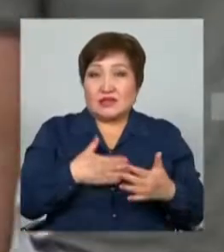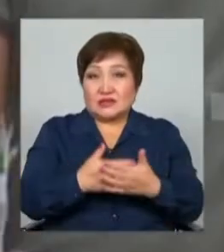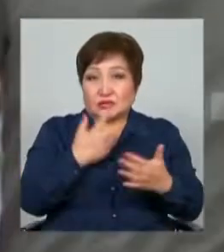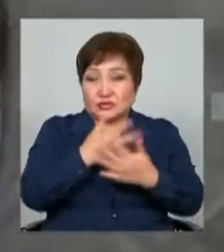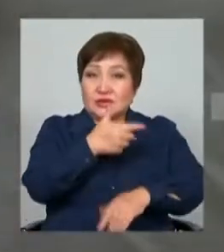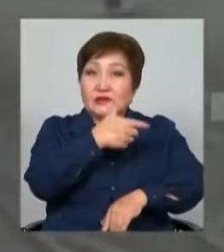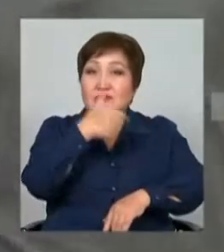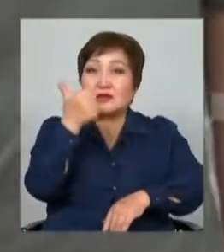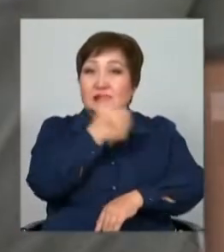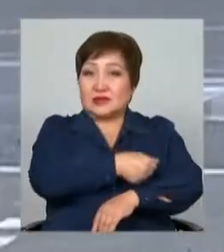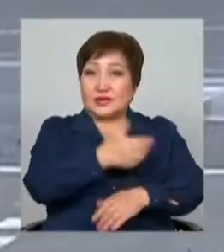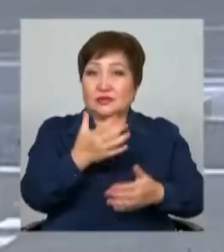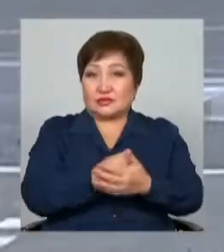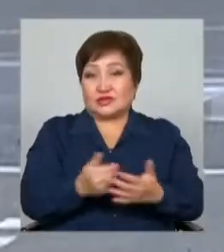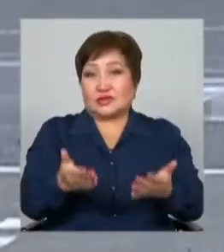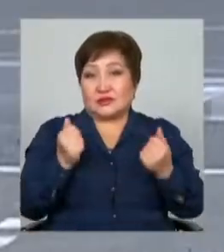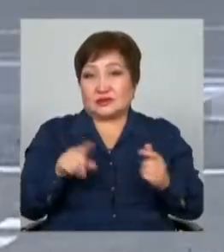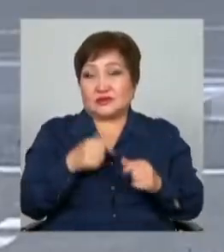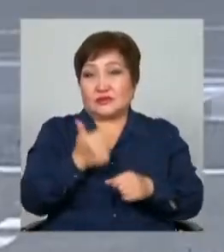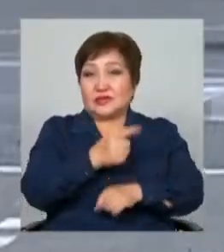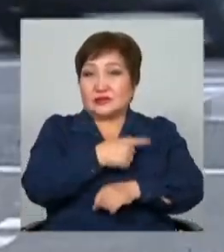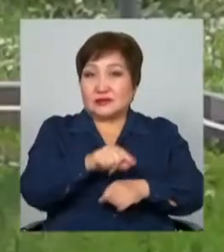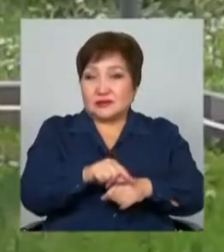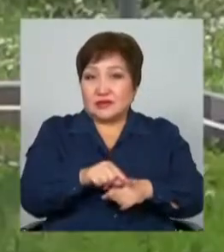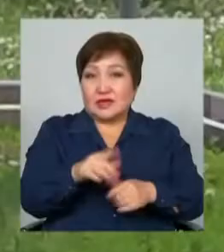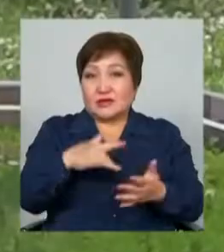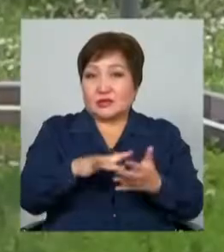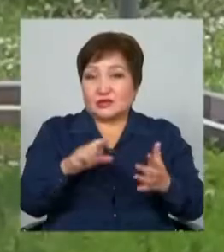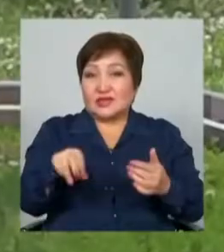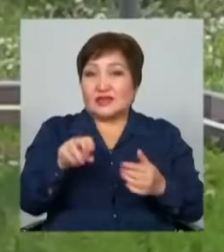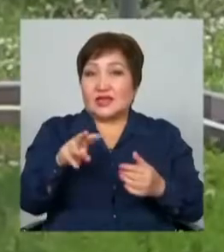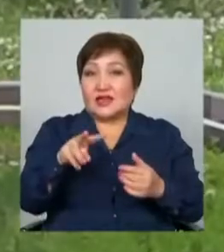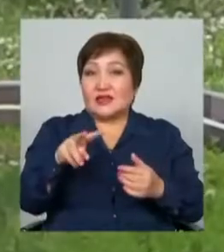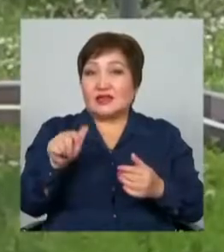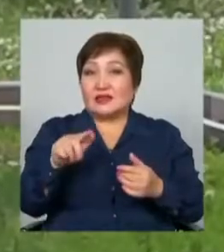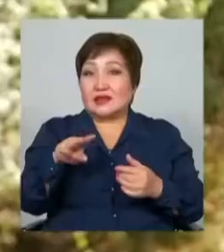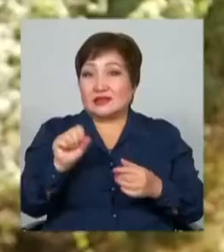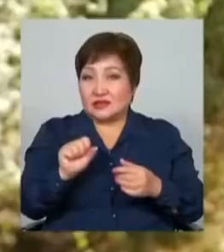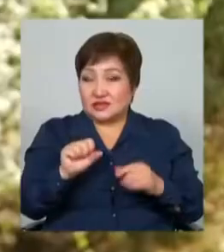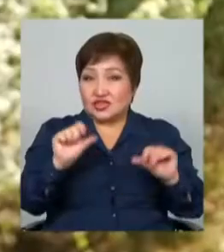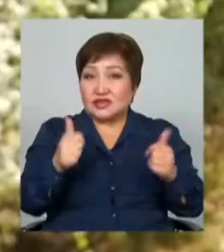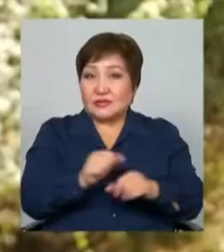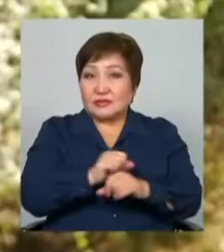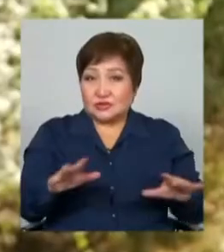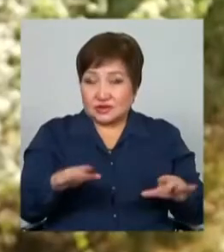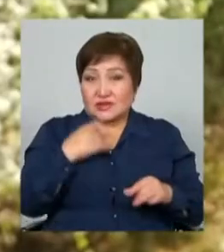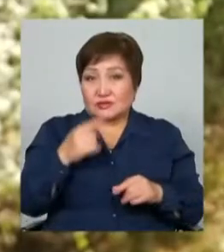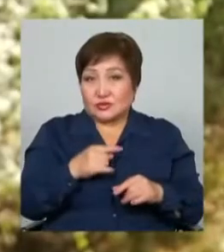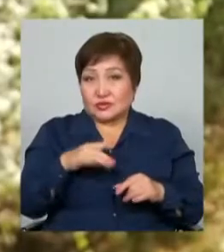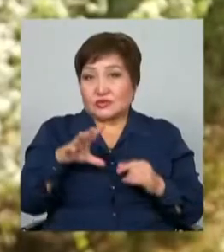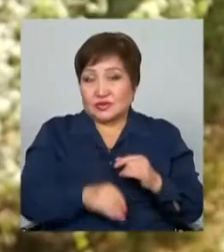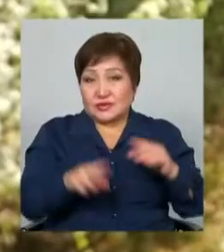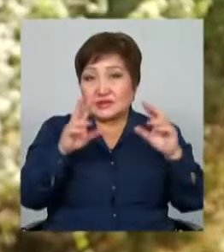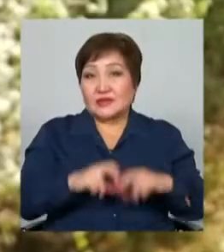бөлек бас санитар дәрігер мегаполисте әлі де дельта штамы таралып жатқанын алға тартты. Кейінгі біздің зерттеуіміз нәтижесі